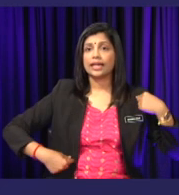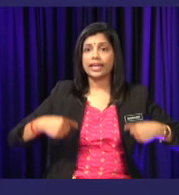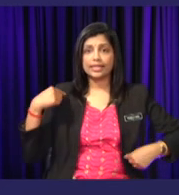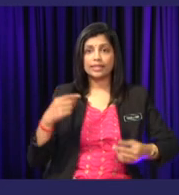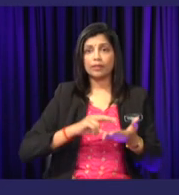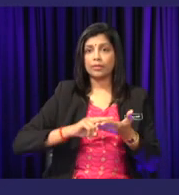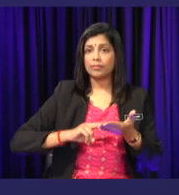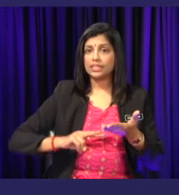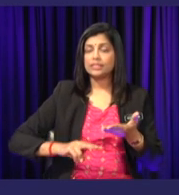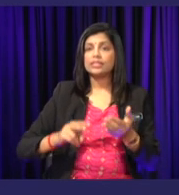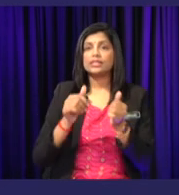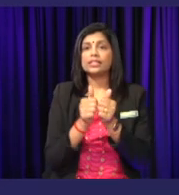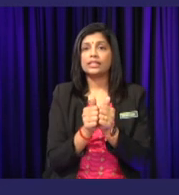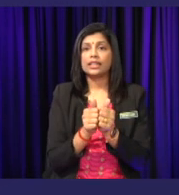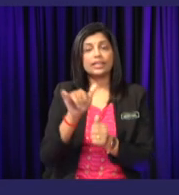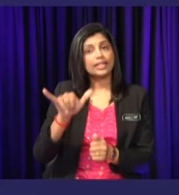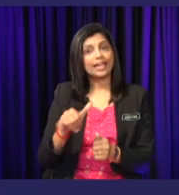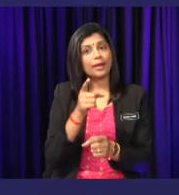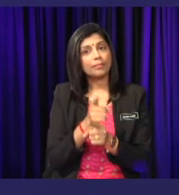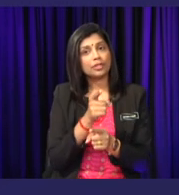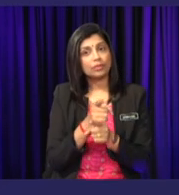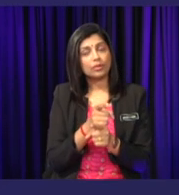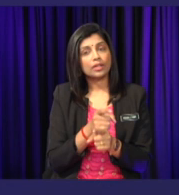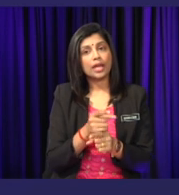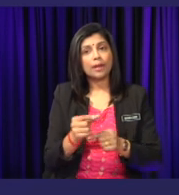betul dengan menggerakkan alat-alat